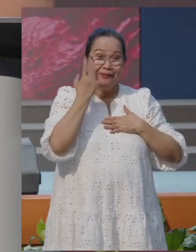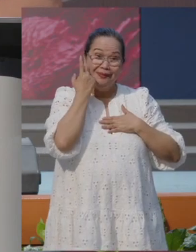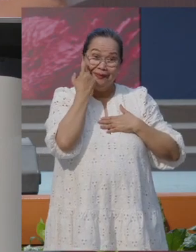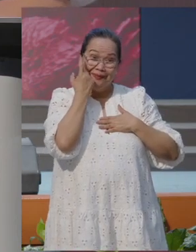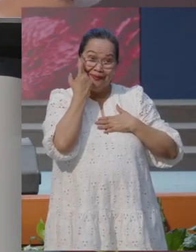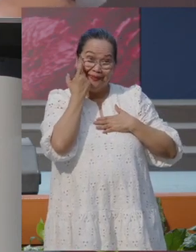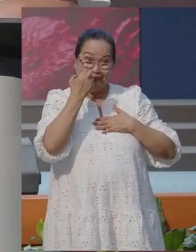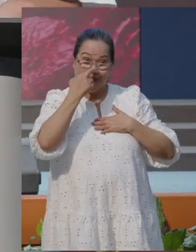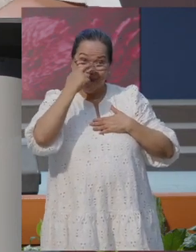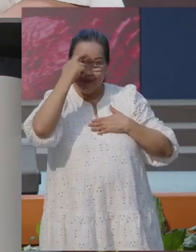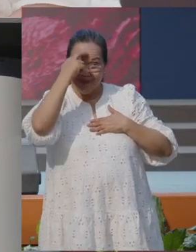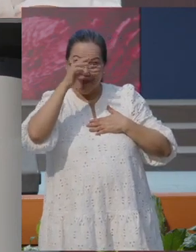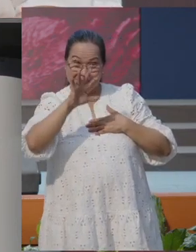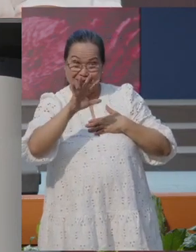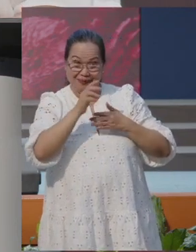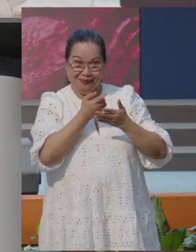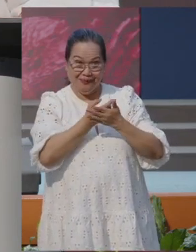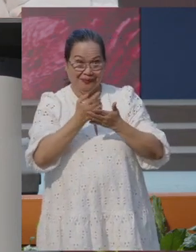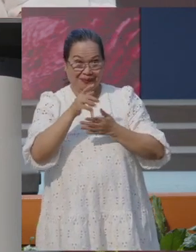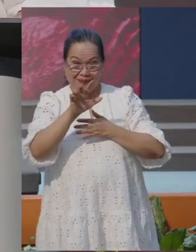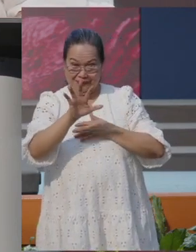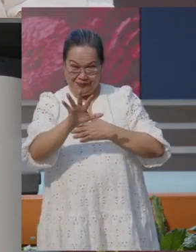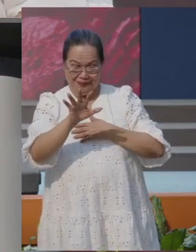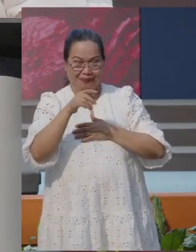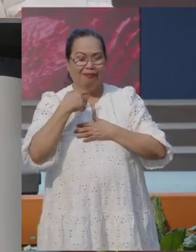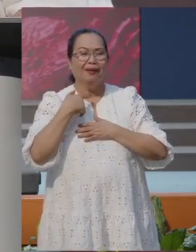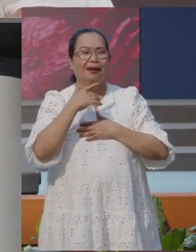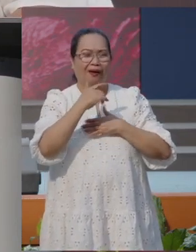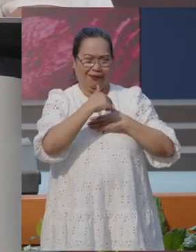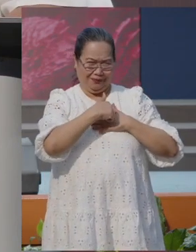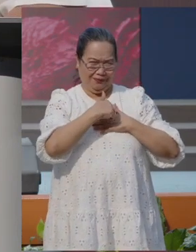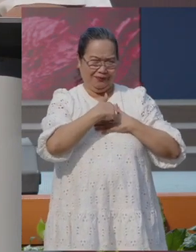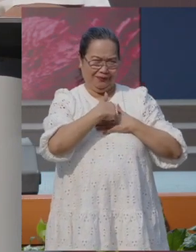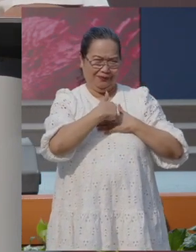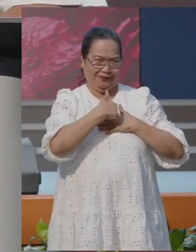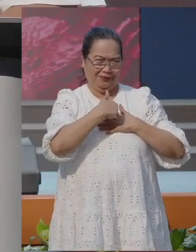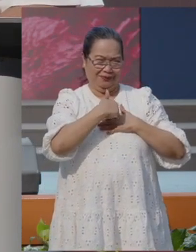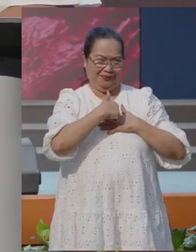Romans 5:5. Meron na tayo ng pag-ibig na ito.